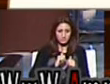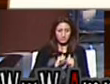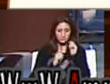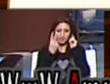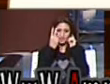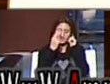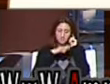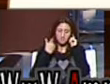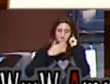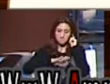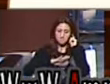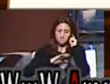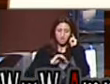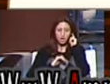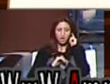ولودي، في